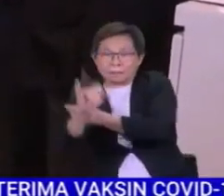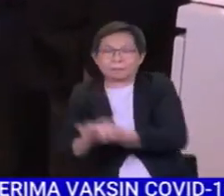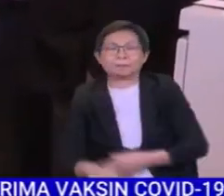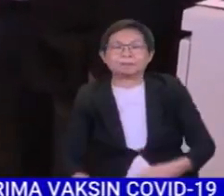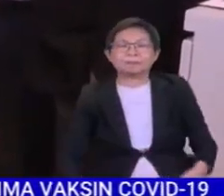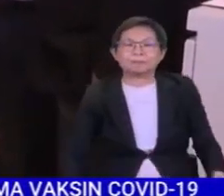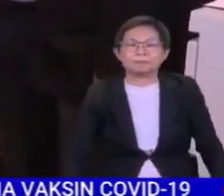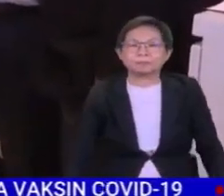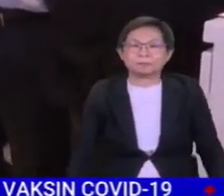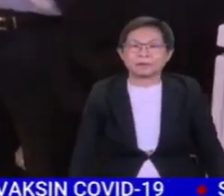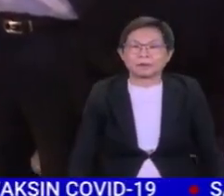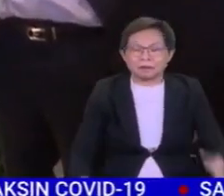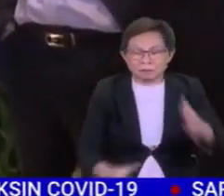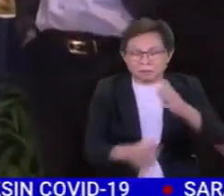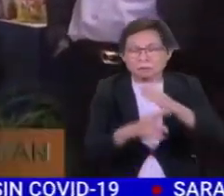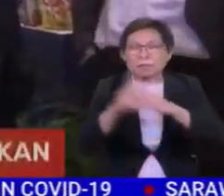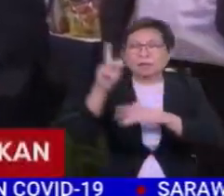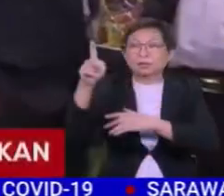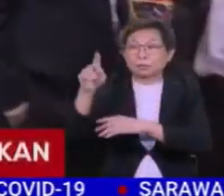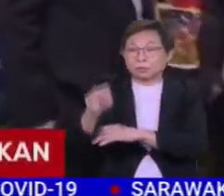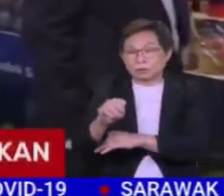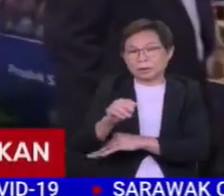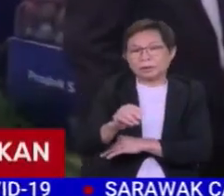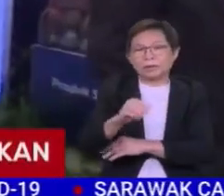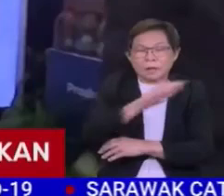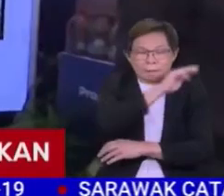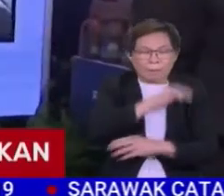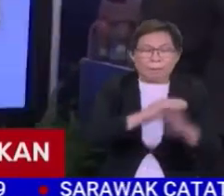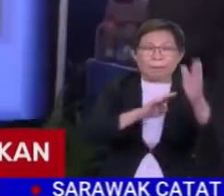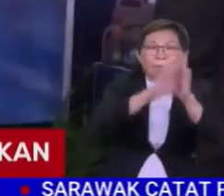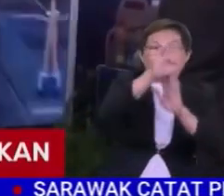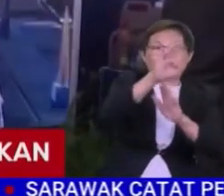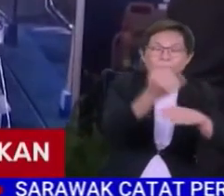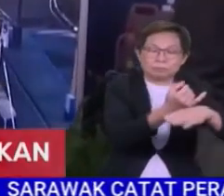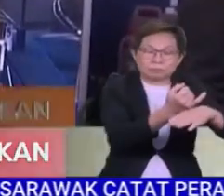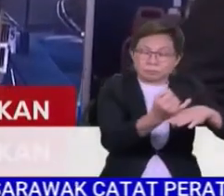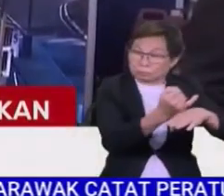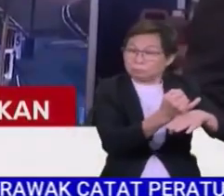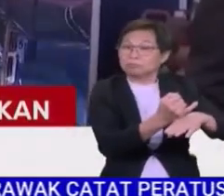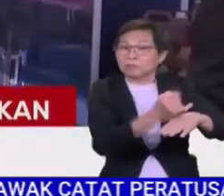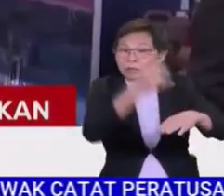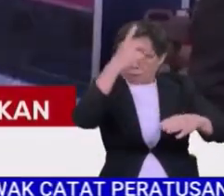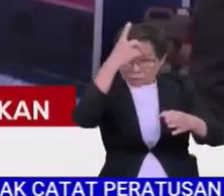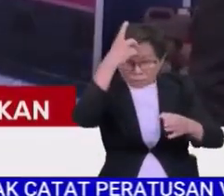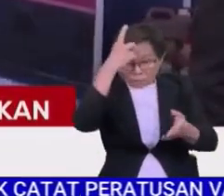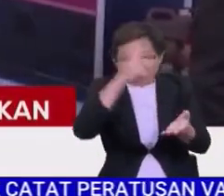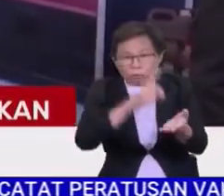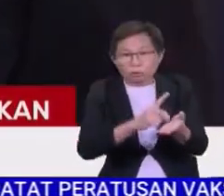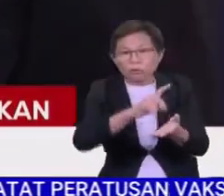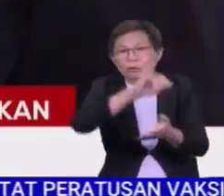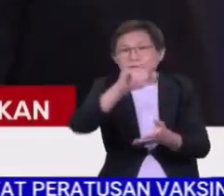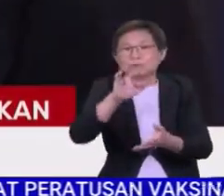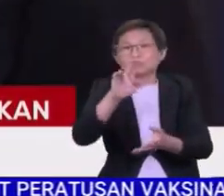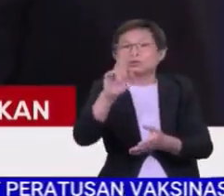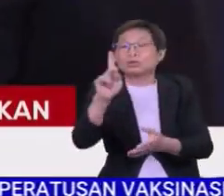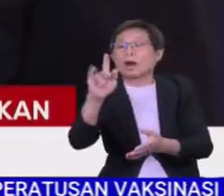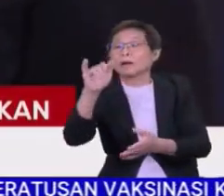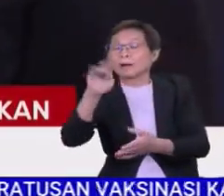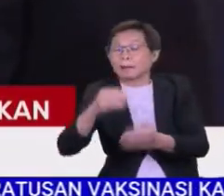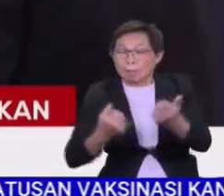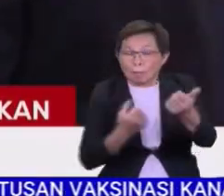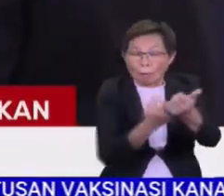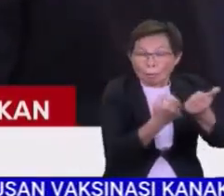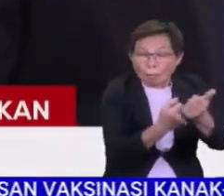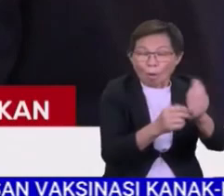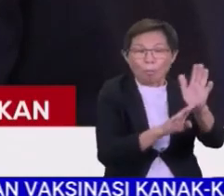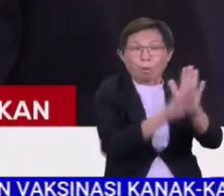asing menurut timbalan ketua menteri yang juga menteri pembangunan perindustrian Datuk Dr joakim gunsalam penyumbang utama